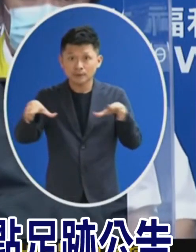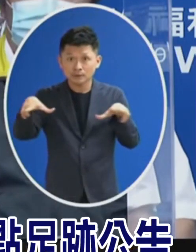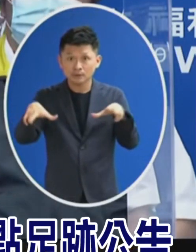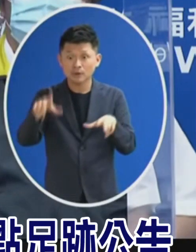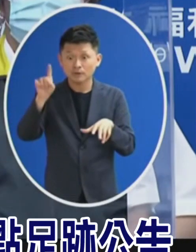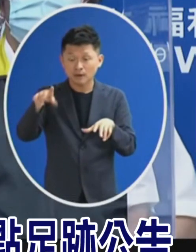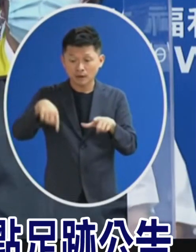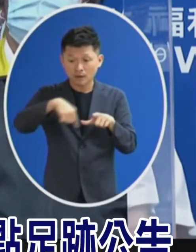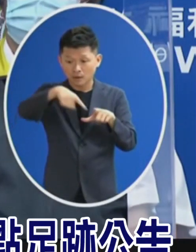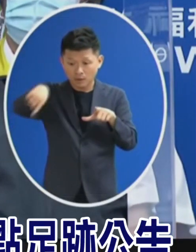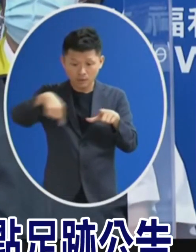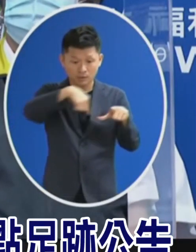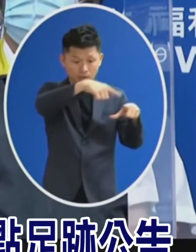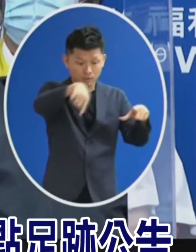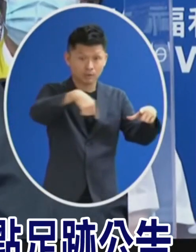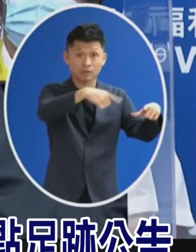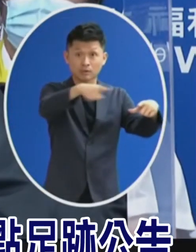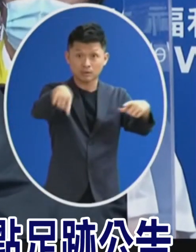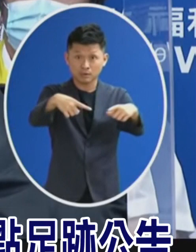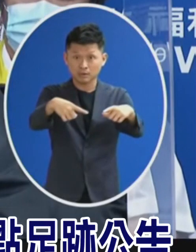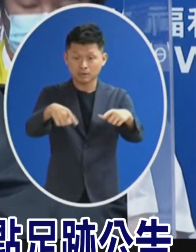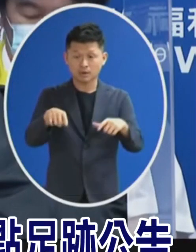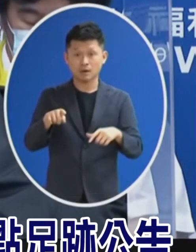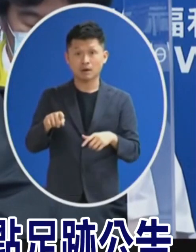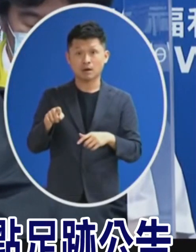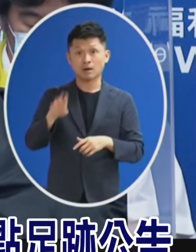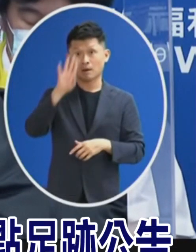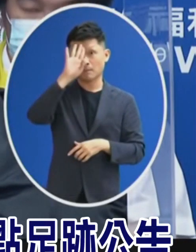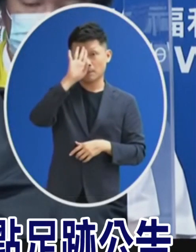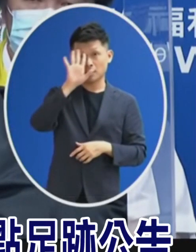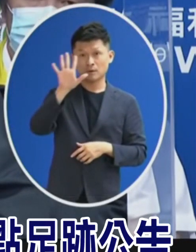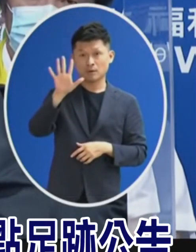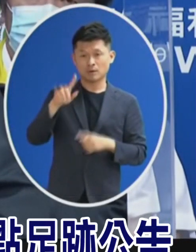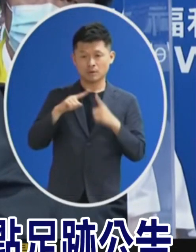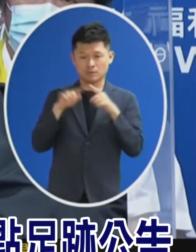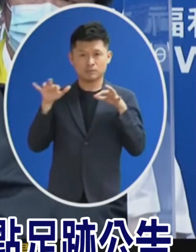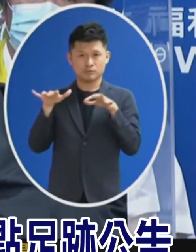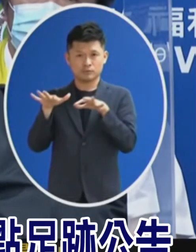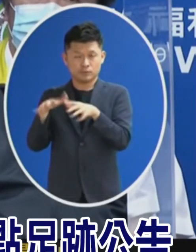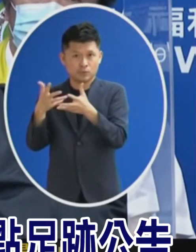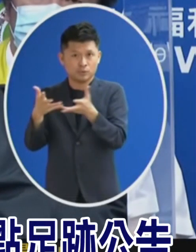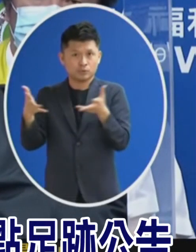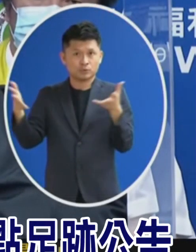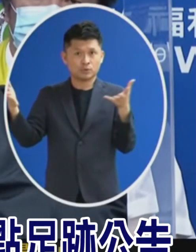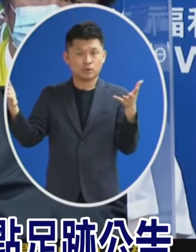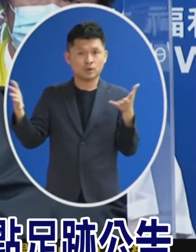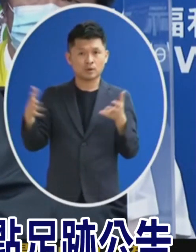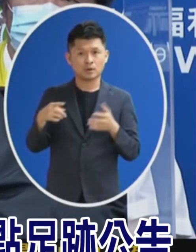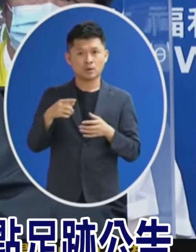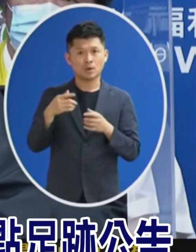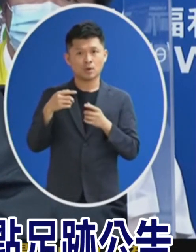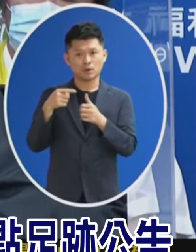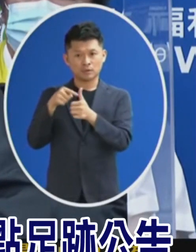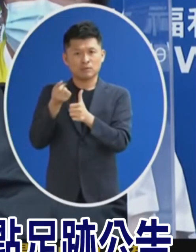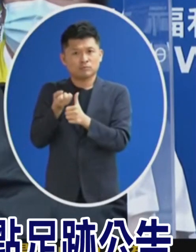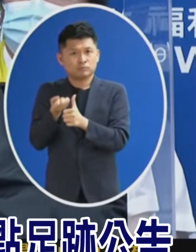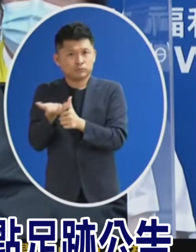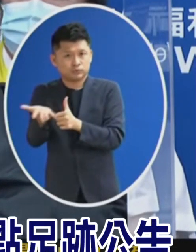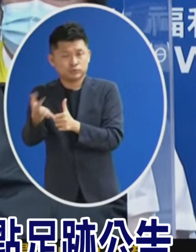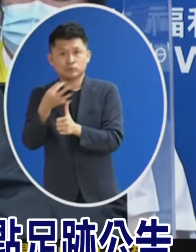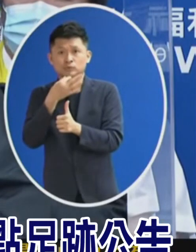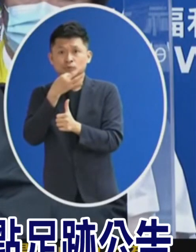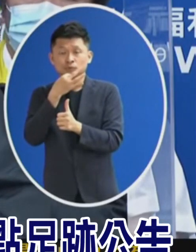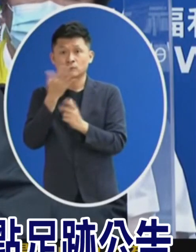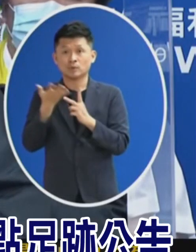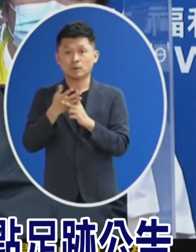点区域。换句话说，这个区域是确诊的人去最多的，它也有可能是一个感染源，那当然也有可能